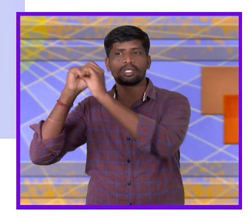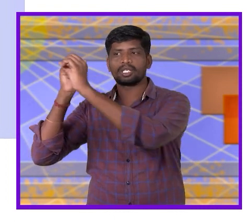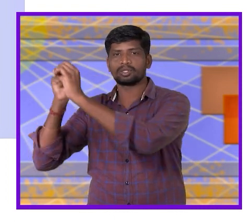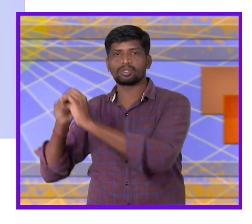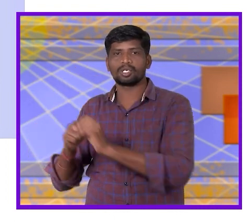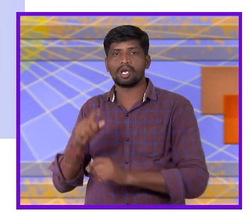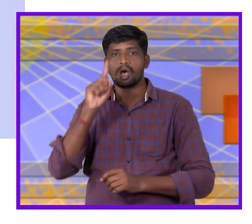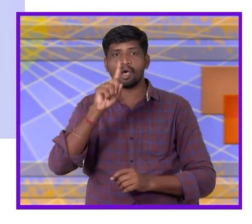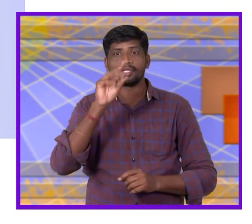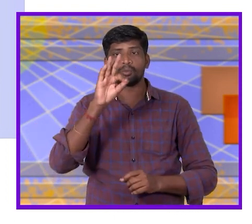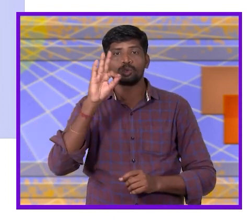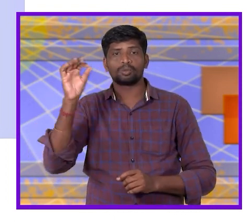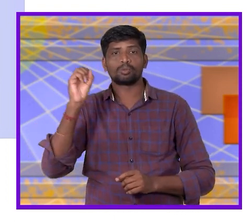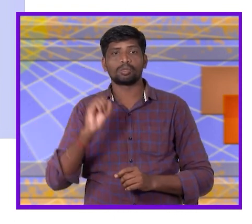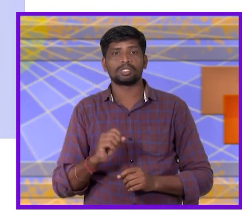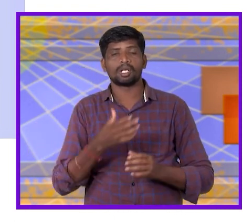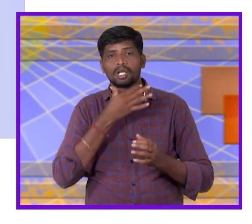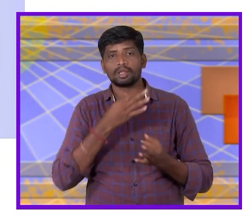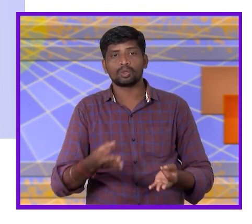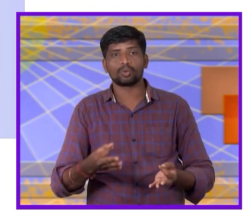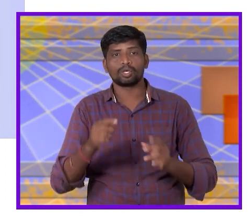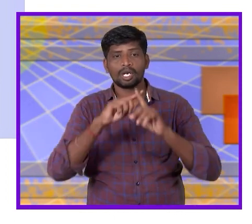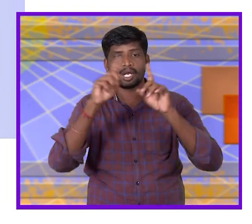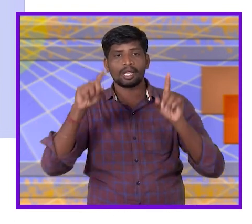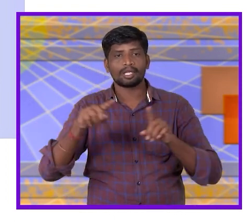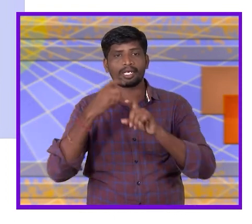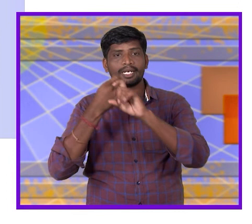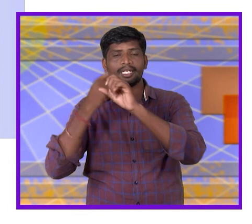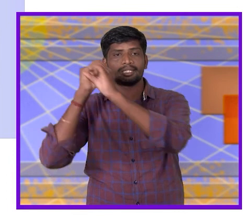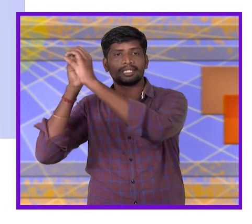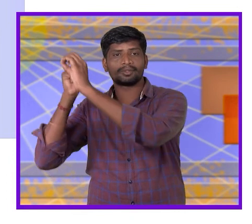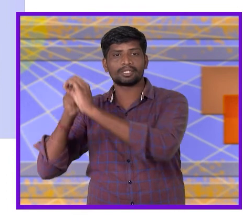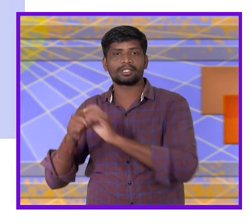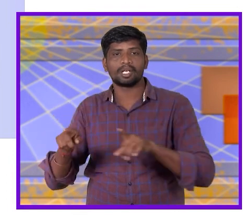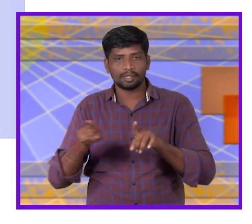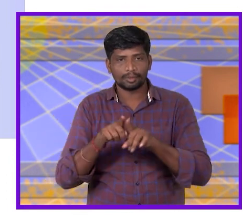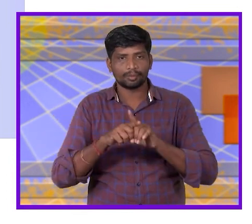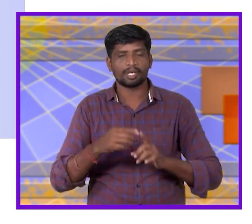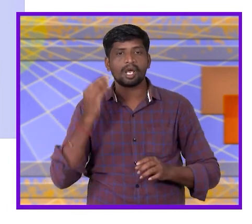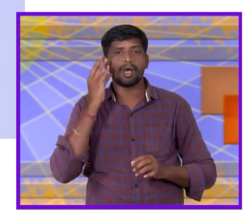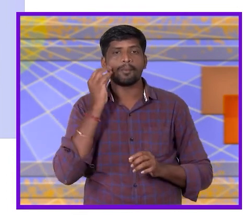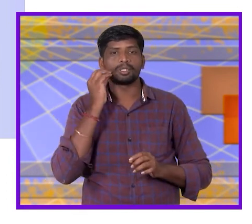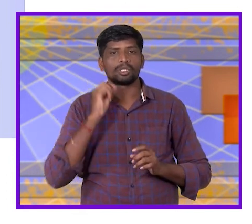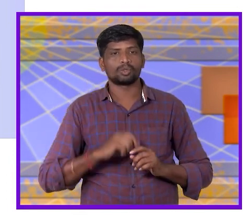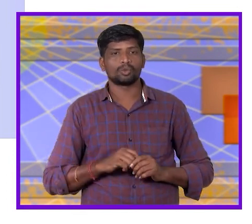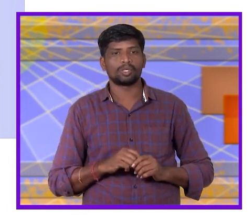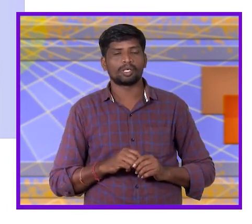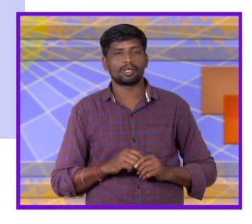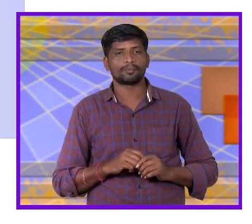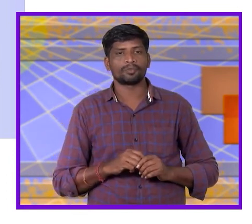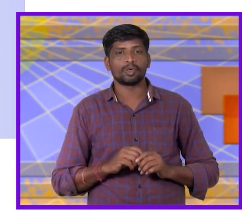1330 திருக்குறளையும் அங்கே கல்லிலே செதுக்கி வைத்திருக்கிறார்கள். அது மாதிரி மதுரையில் இருக்கக்கூடிய